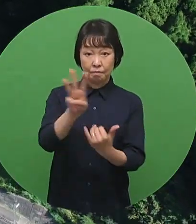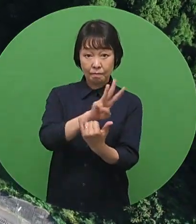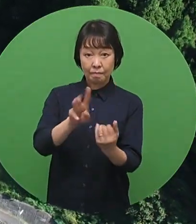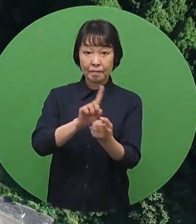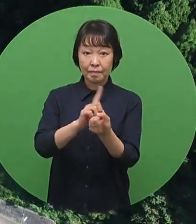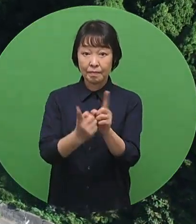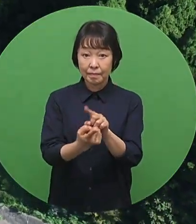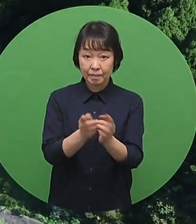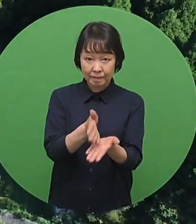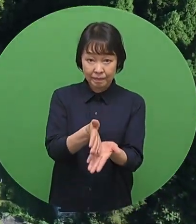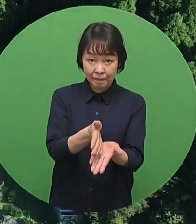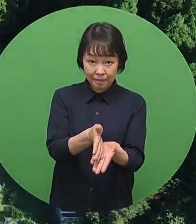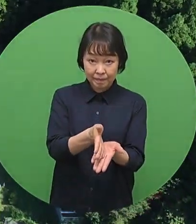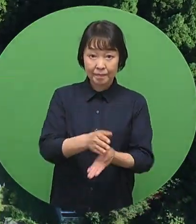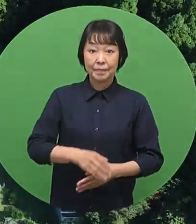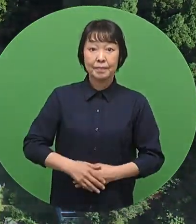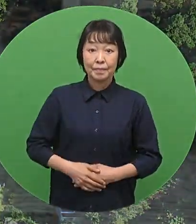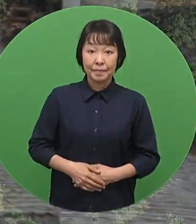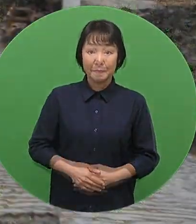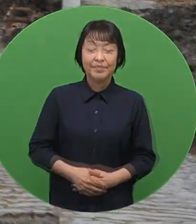策。